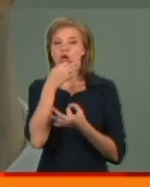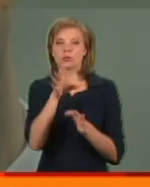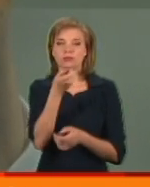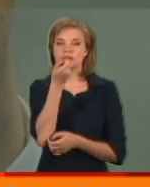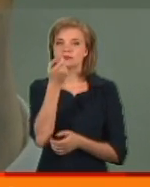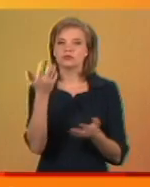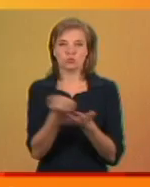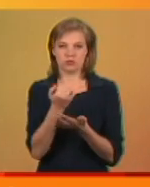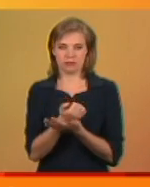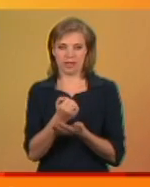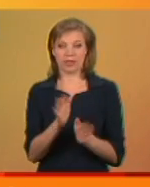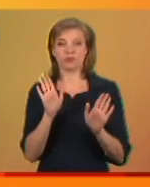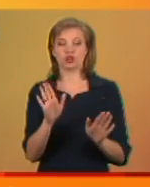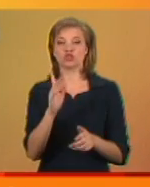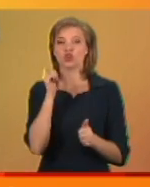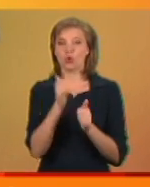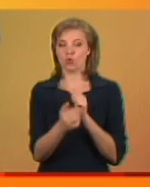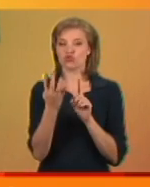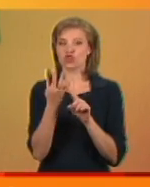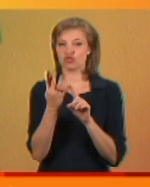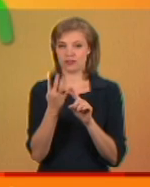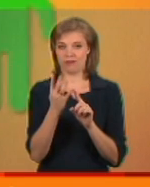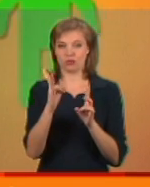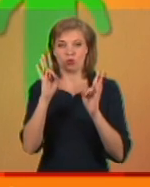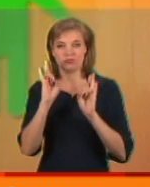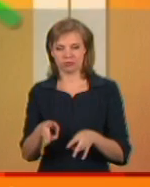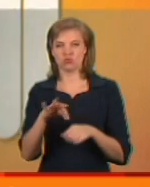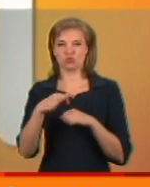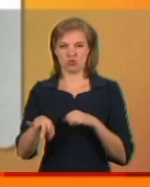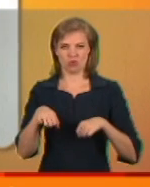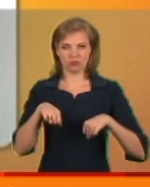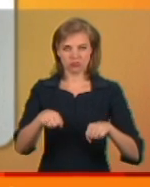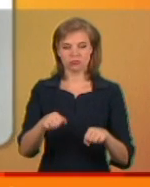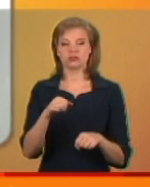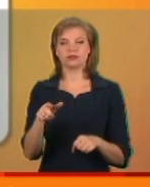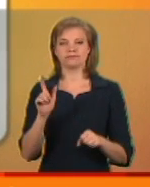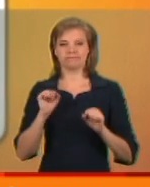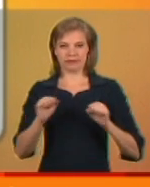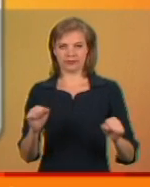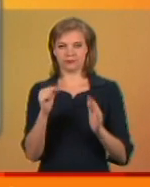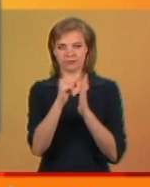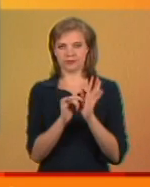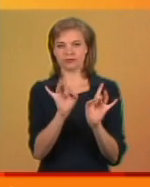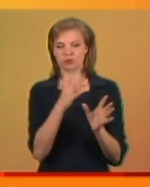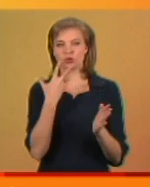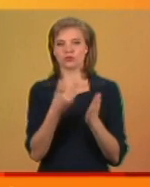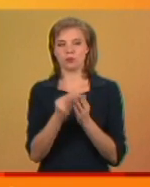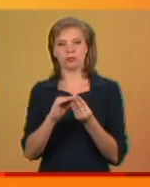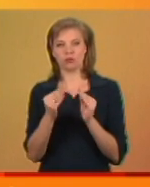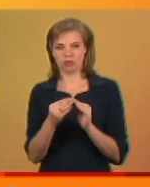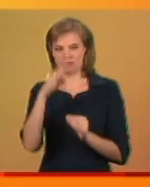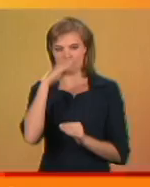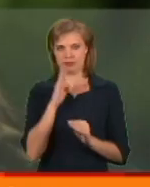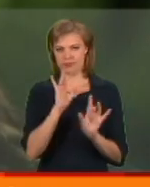мельчайші успіхи. Лише кожна четверта жертва жорстоких ігор дітей наважується поділитися своїми проблемами